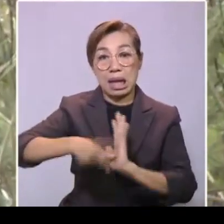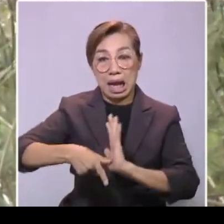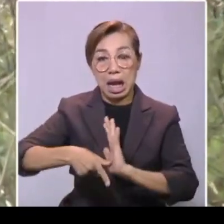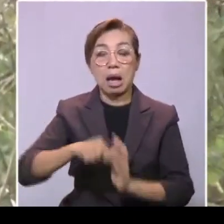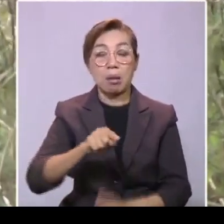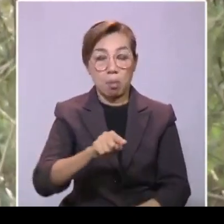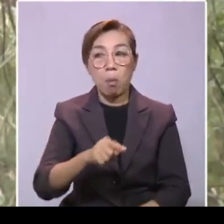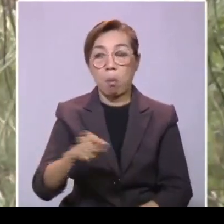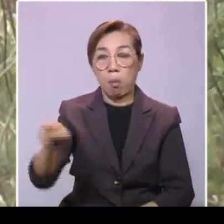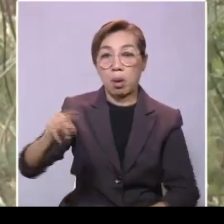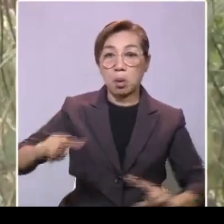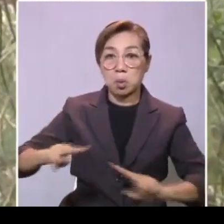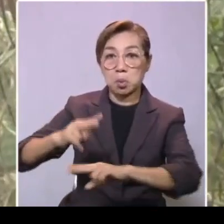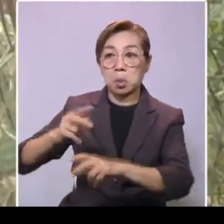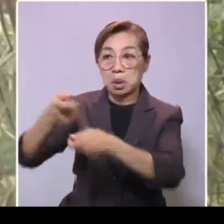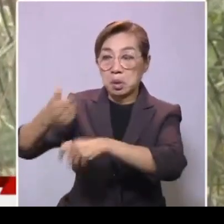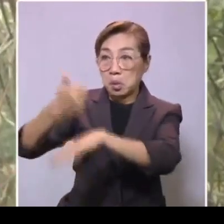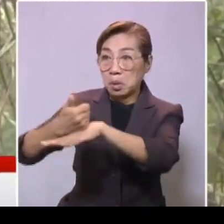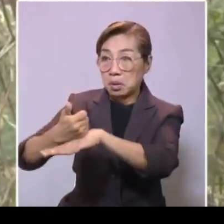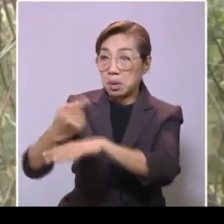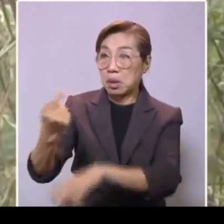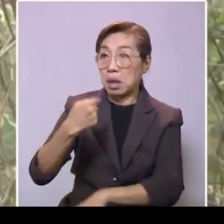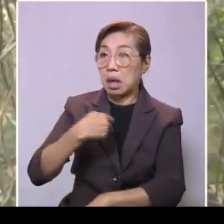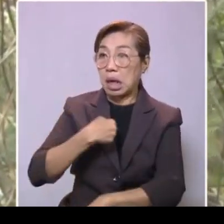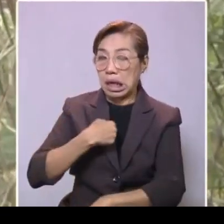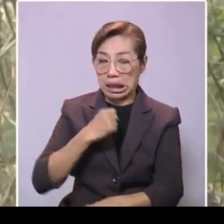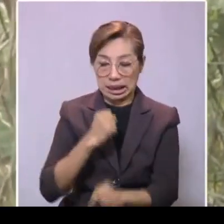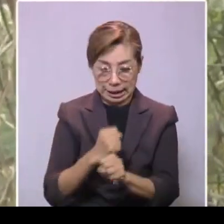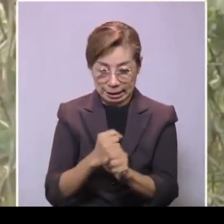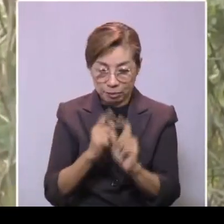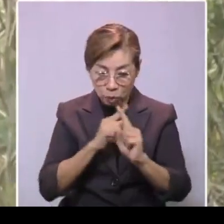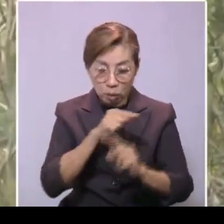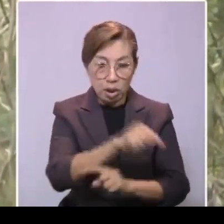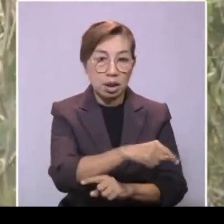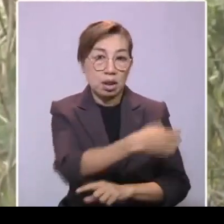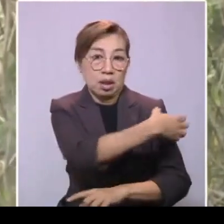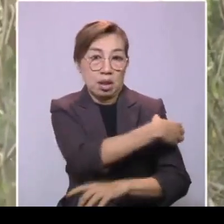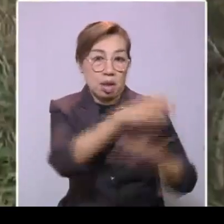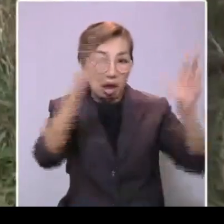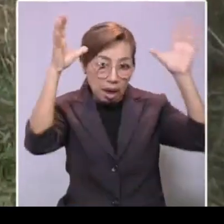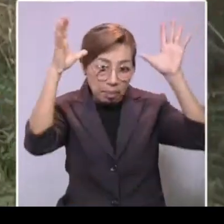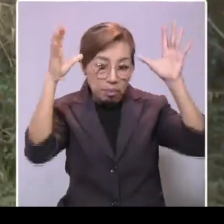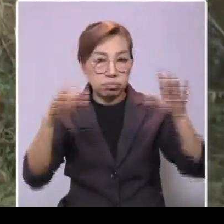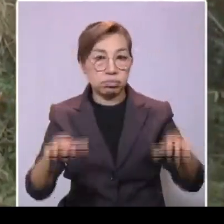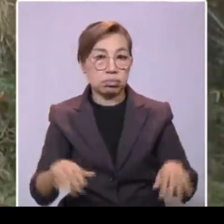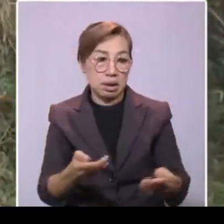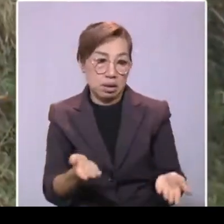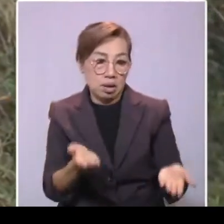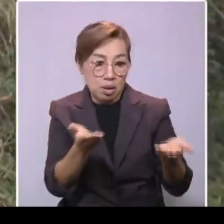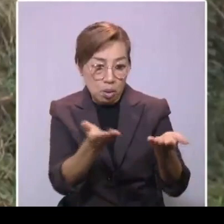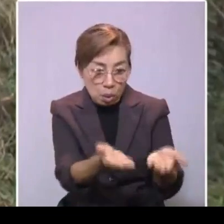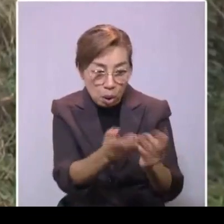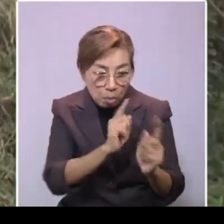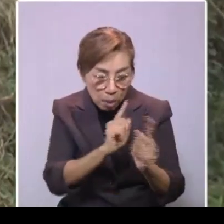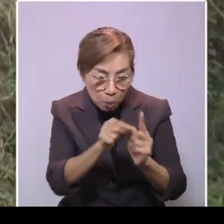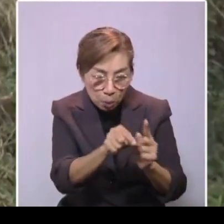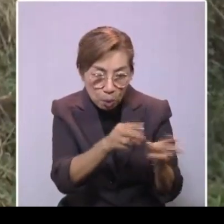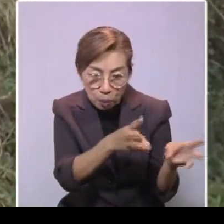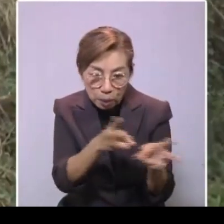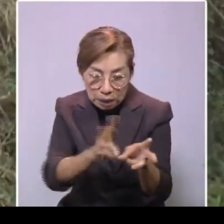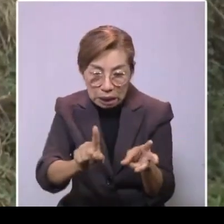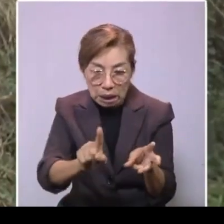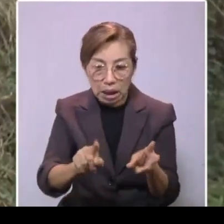หมายนะคะจากร้อยเอกธรรมนัสให้เตรียมจัดทำข้อตกลงร่วมกับกรมอุทยานแห่งชาติและกรมป่าไม้เพื่อกำหนดแนวทางการออก